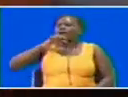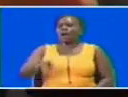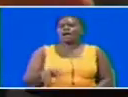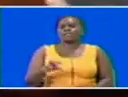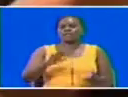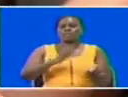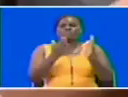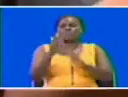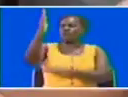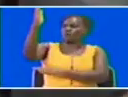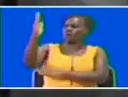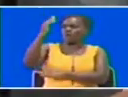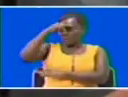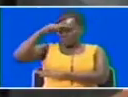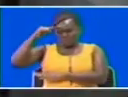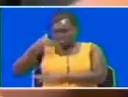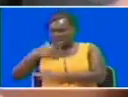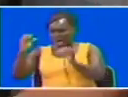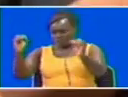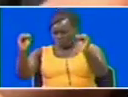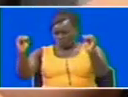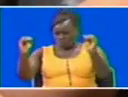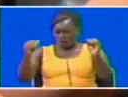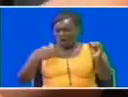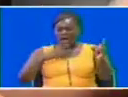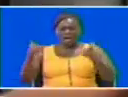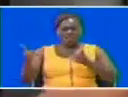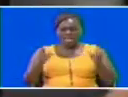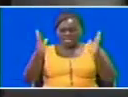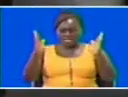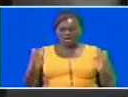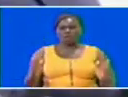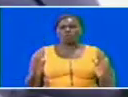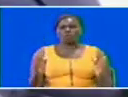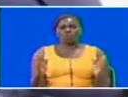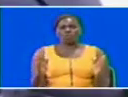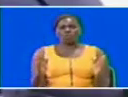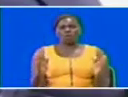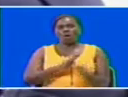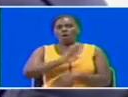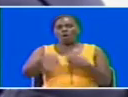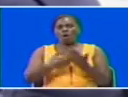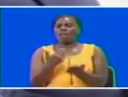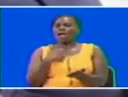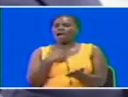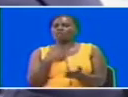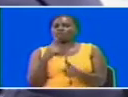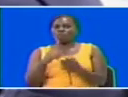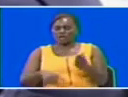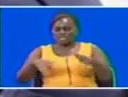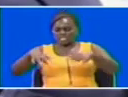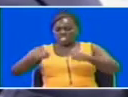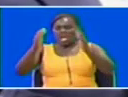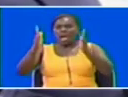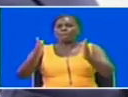Mwenyezi Mungu, kwa sababu hatuna coordinator hata mmoja. Kila kitu tuko nacho ni overall